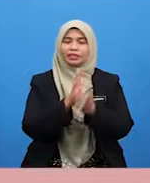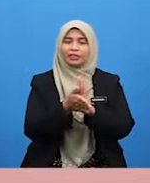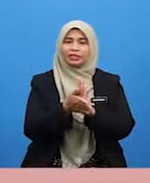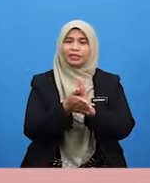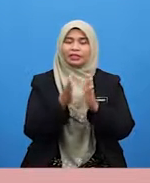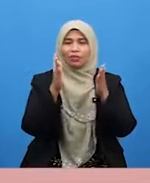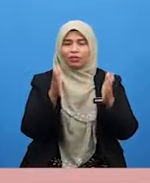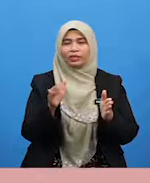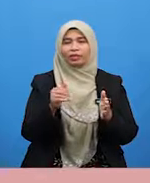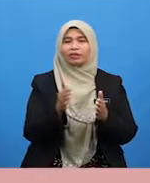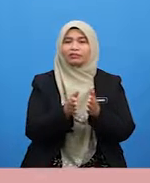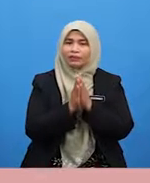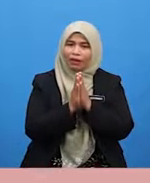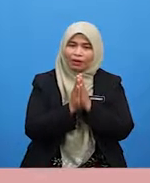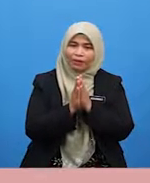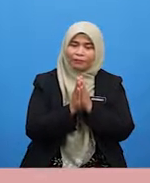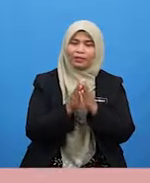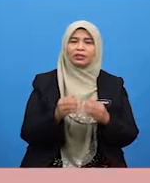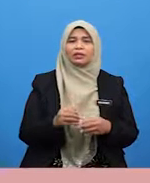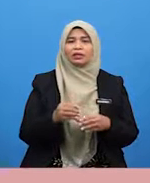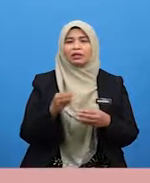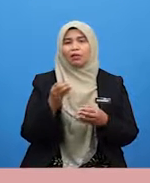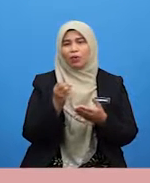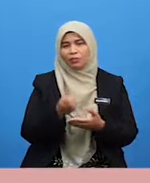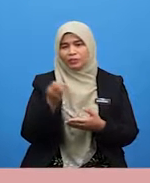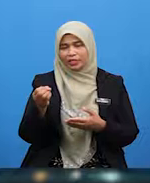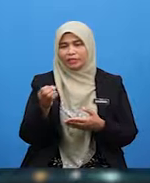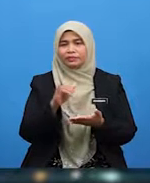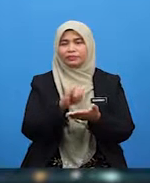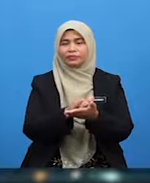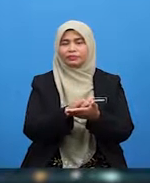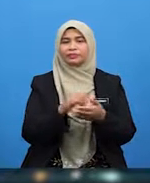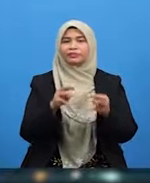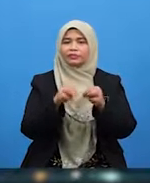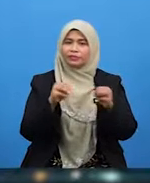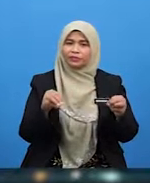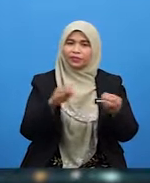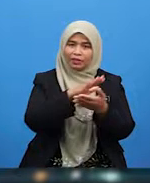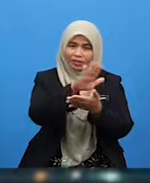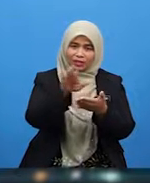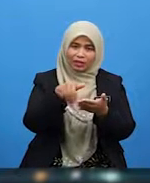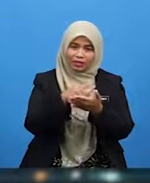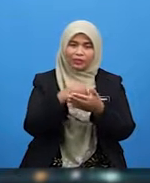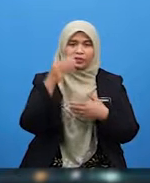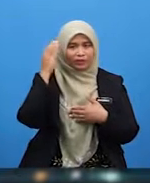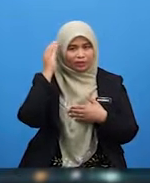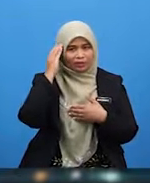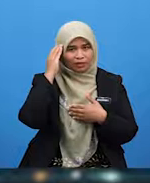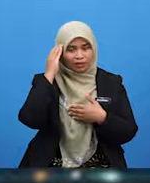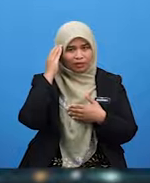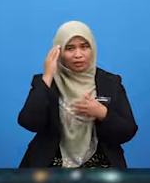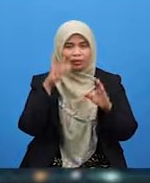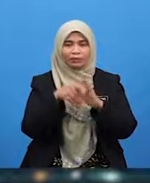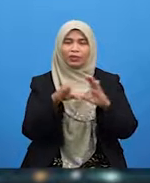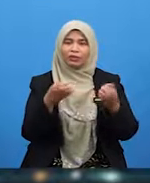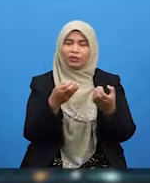berhala adalah seseorang yang menyembah objek tersebut. Murid-murid semua, tahukah anda? Perbuatan